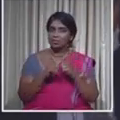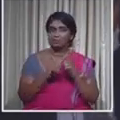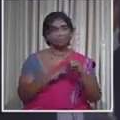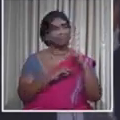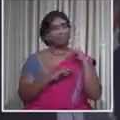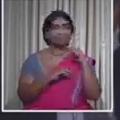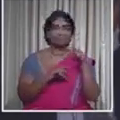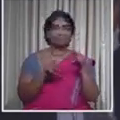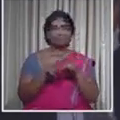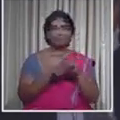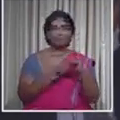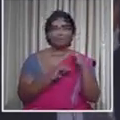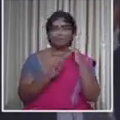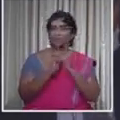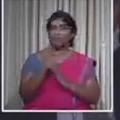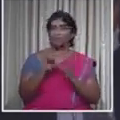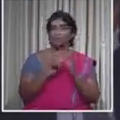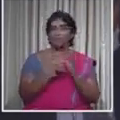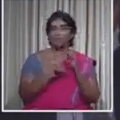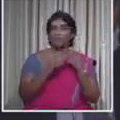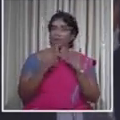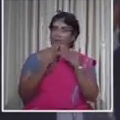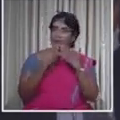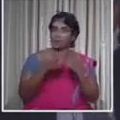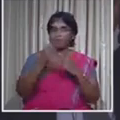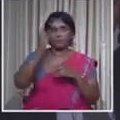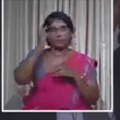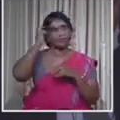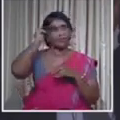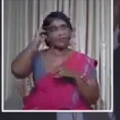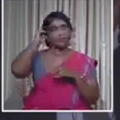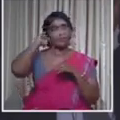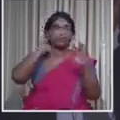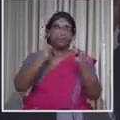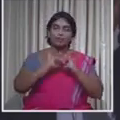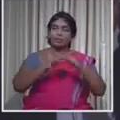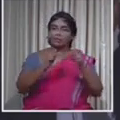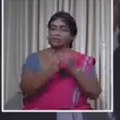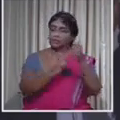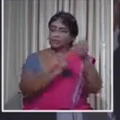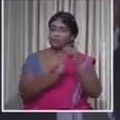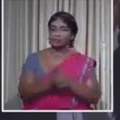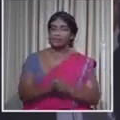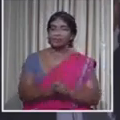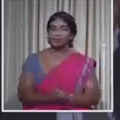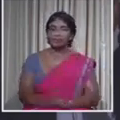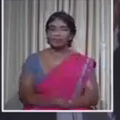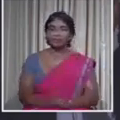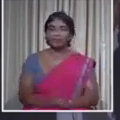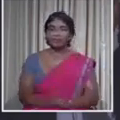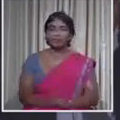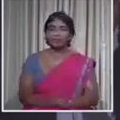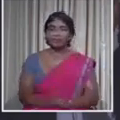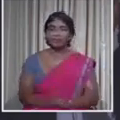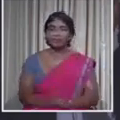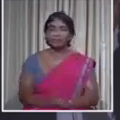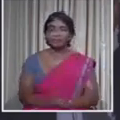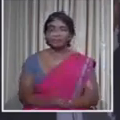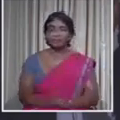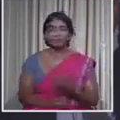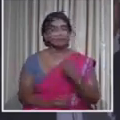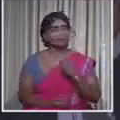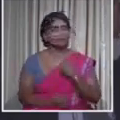තියෙන ශක්තිමත් ඇමතිවරයෙක් ඔබතුමාට මම සුබ පතනවා ඔබතුමාගේ කටයුතු ඉදිරියට කරගෙන යන්න. ඉතින් ඒ නිසා මමත්